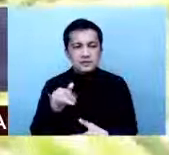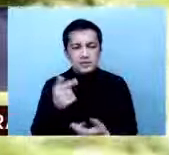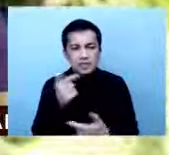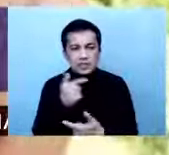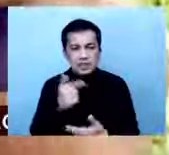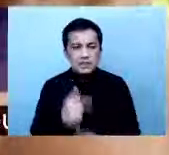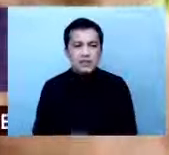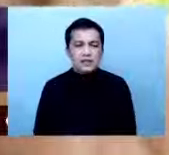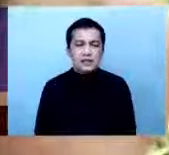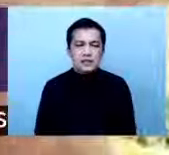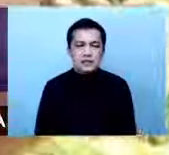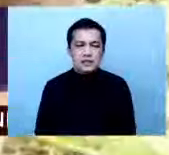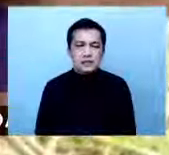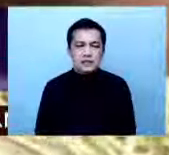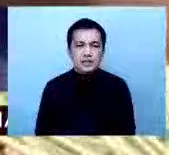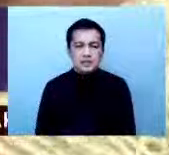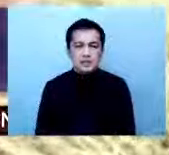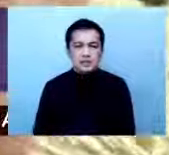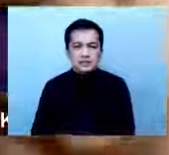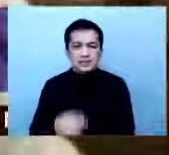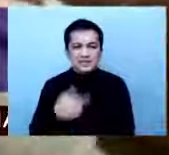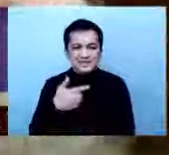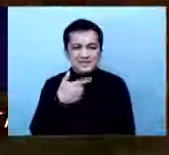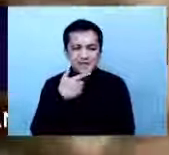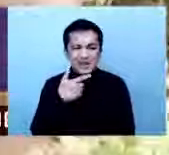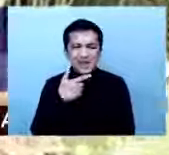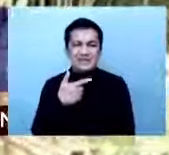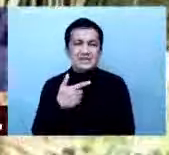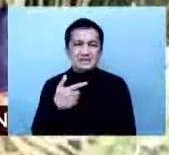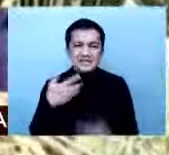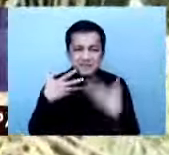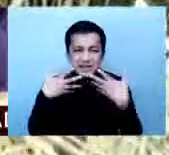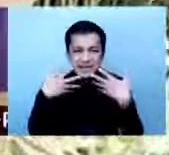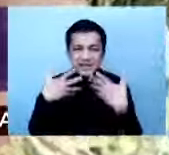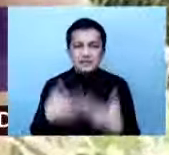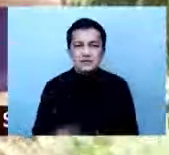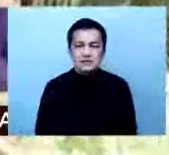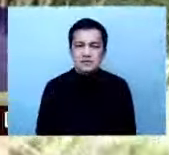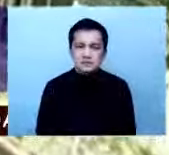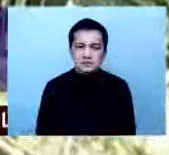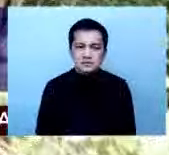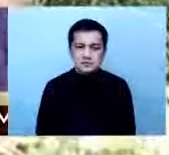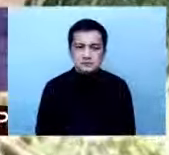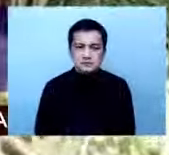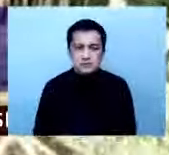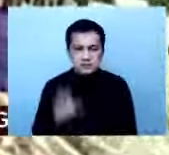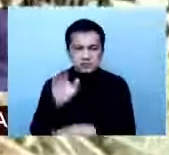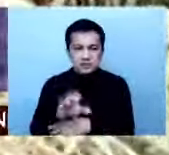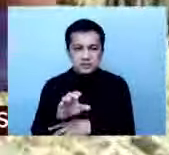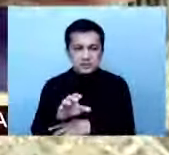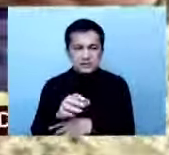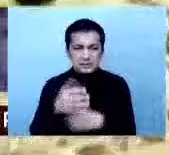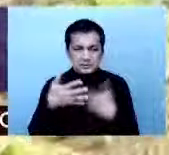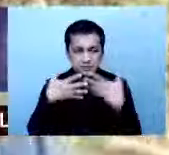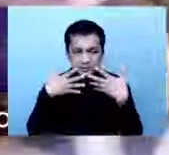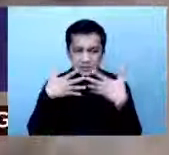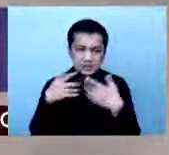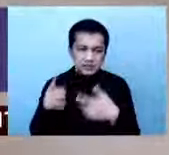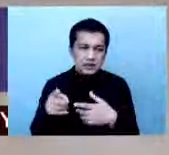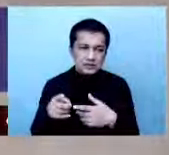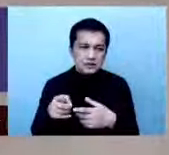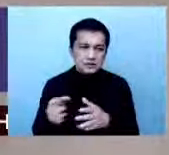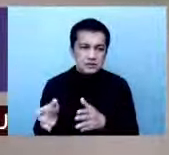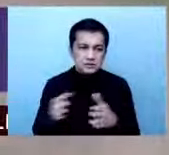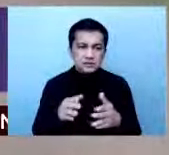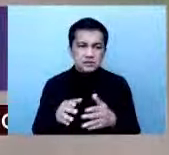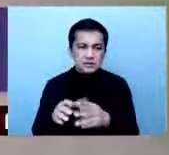smile smile oh pilit din nilang pinapangiti ang mga ito sa isa pang viral na